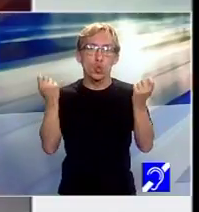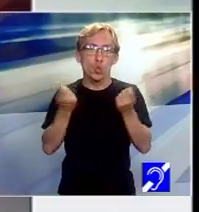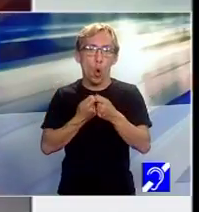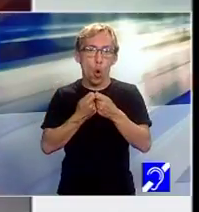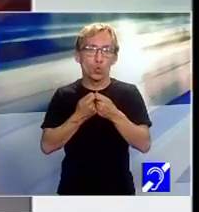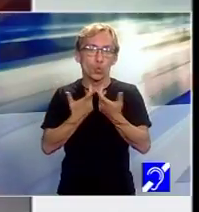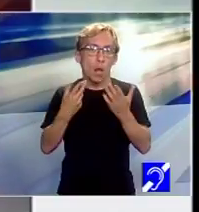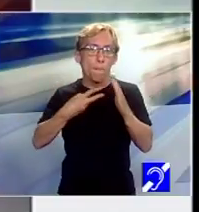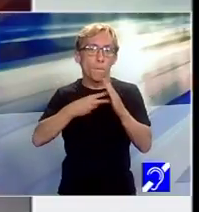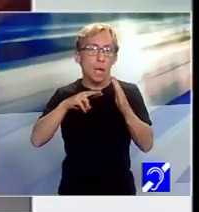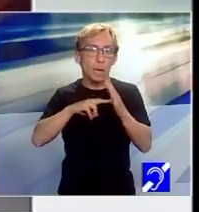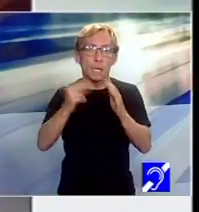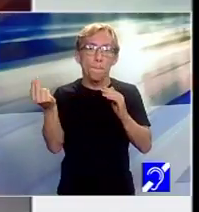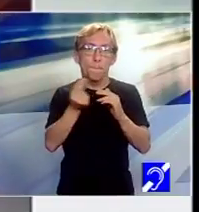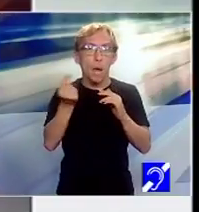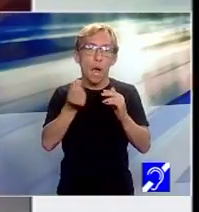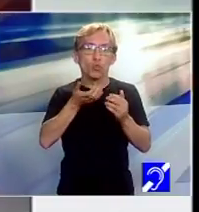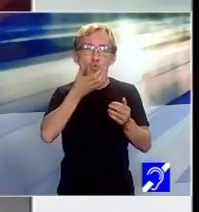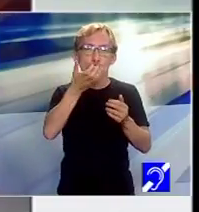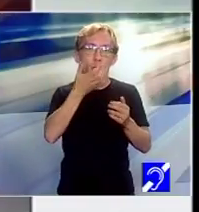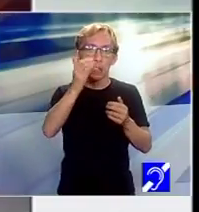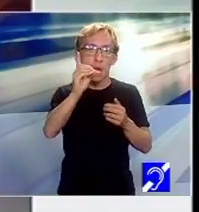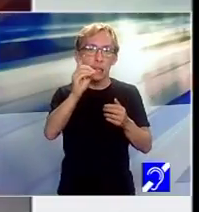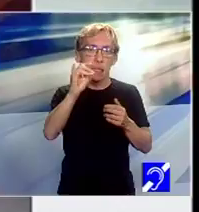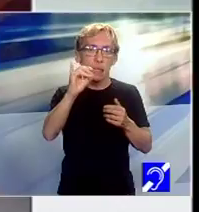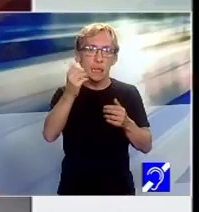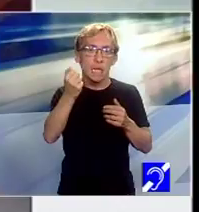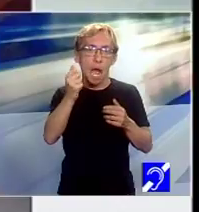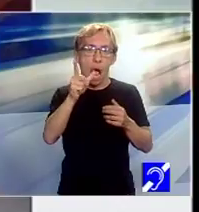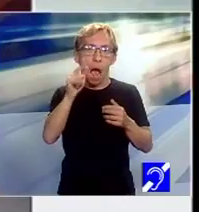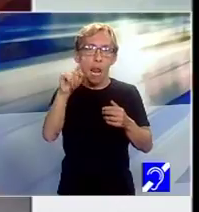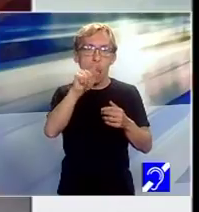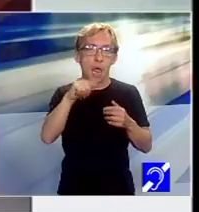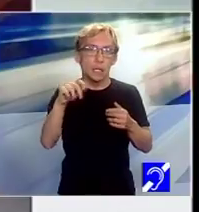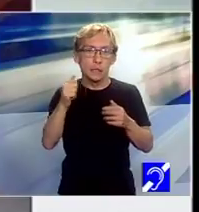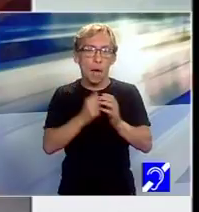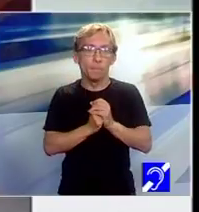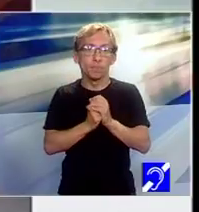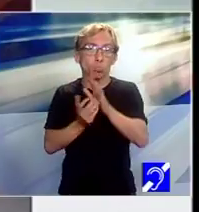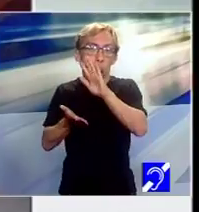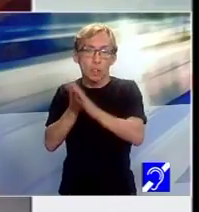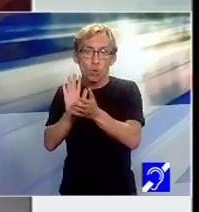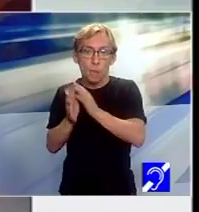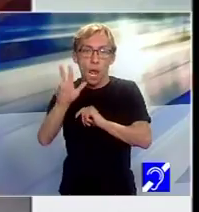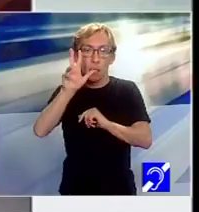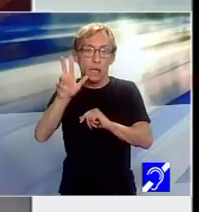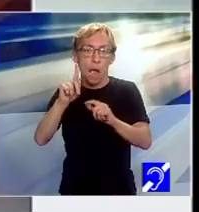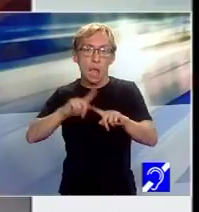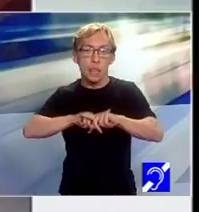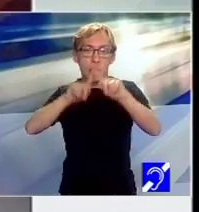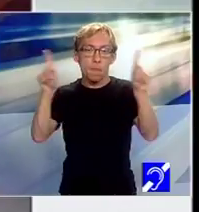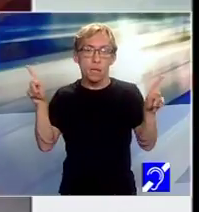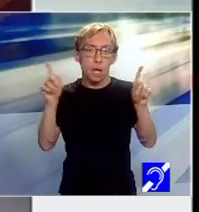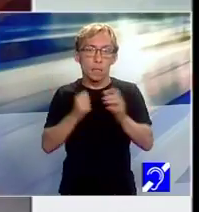începerea ședințelor de dializă. Lucrările, așa cum au fost programate, s-au terminat la ora 3 dimineața. De la 3 dimineața până la